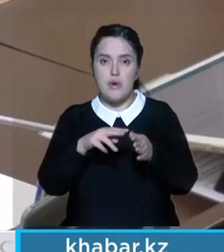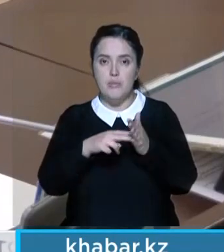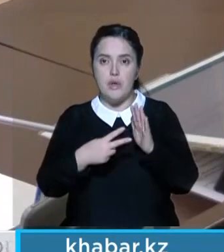плана